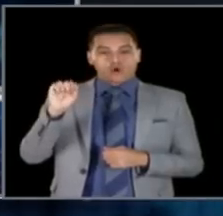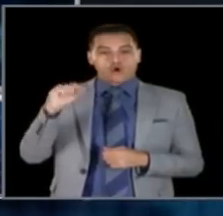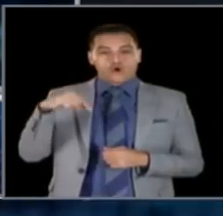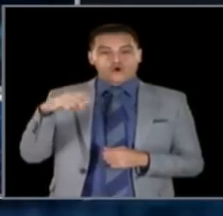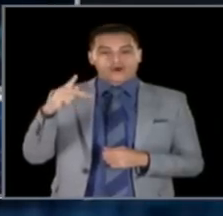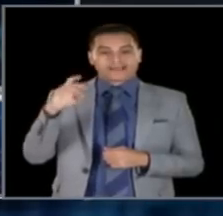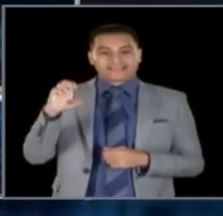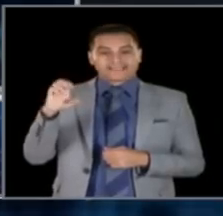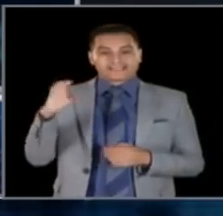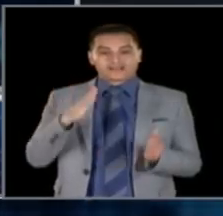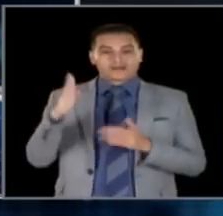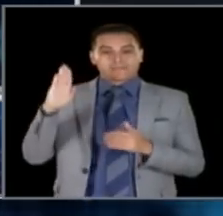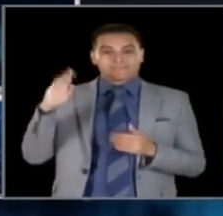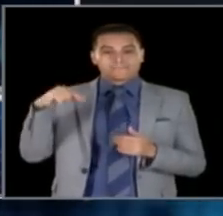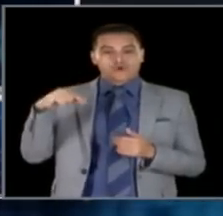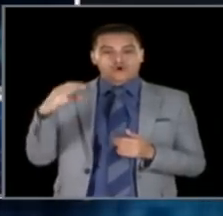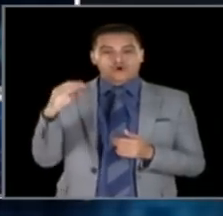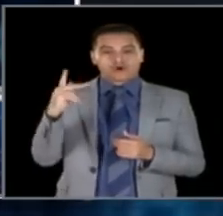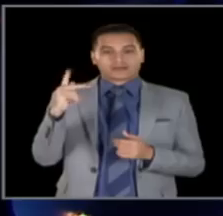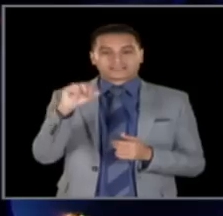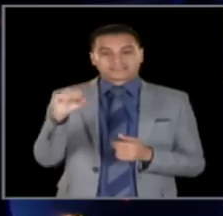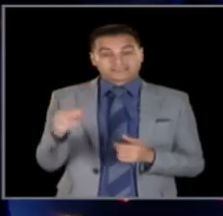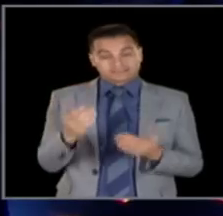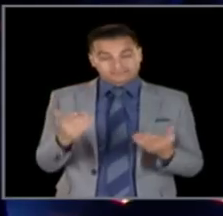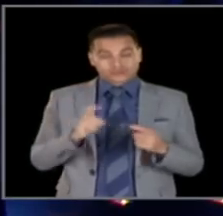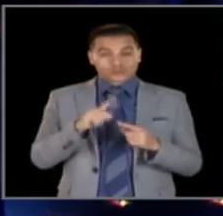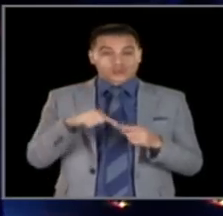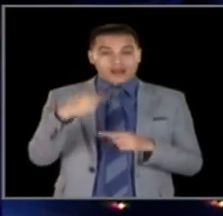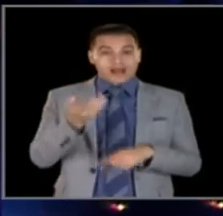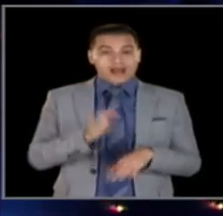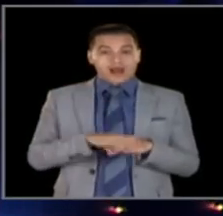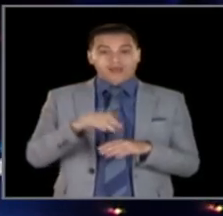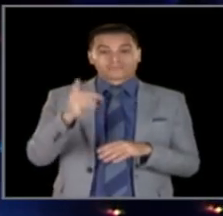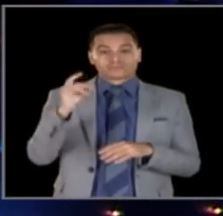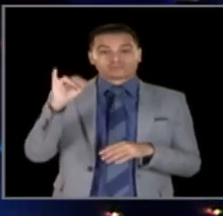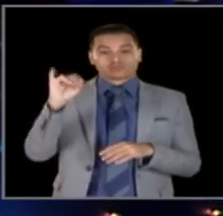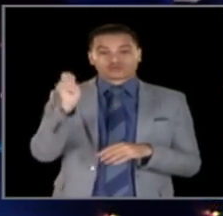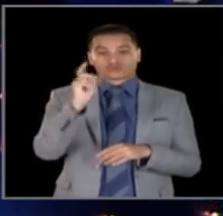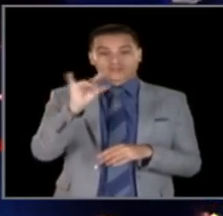السؤال اللي جاي في التكنولوجيا، مصطفى وطه، طه ومصطفى.